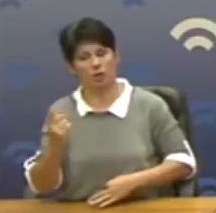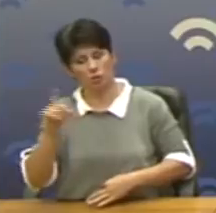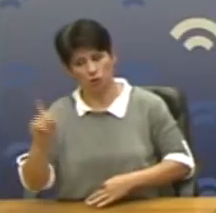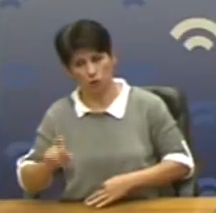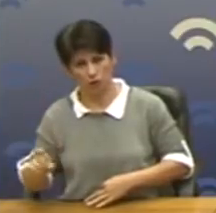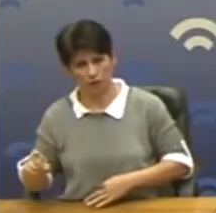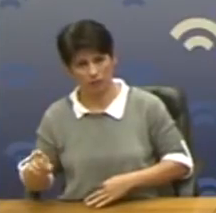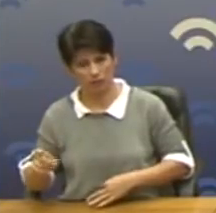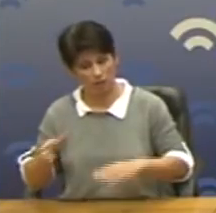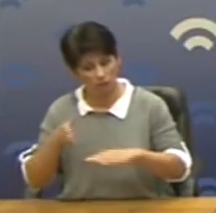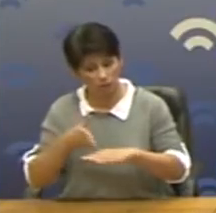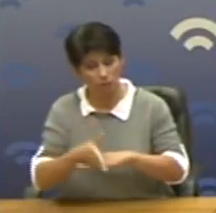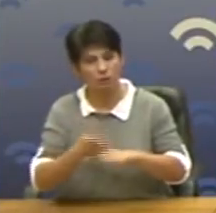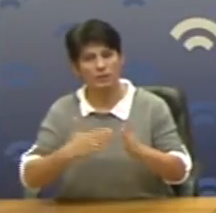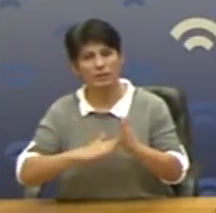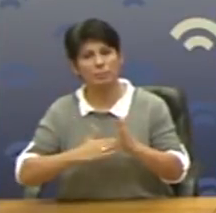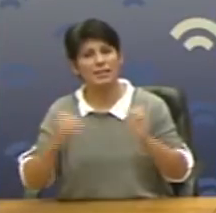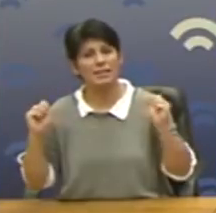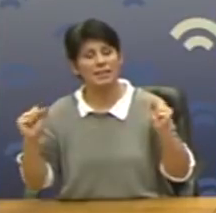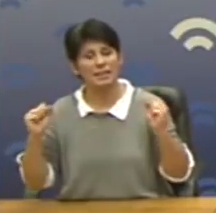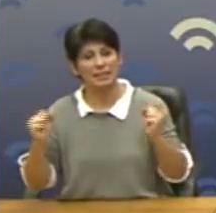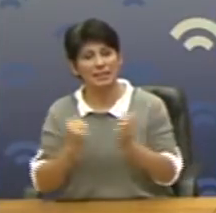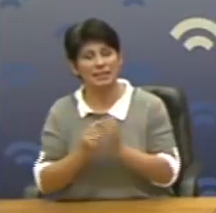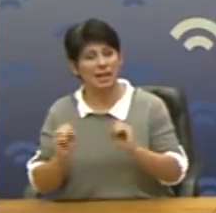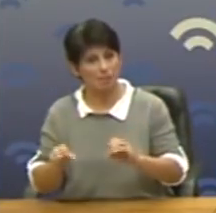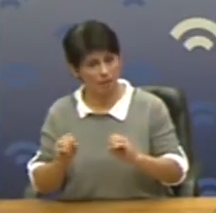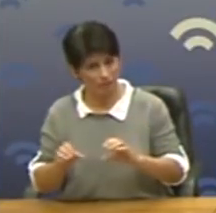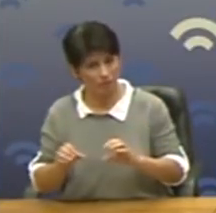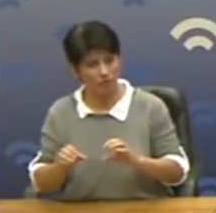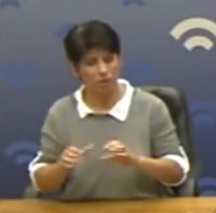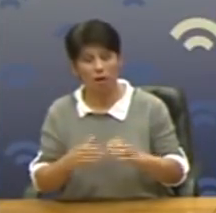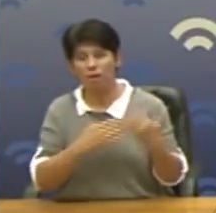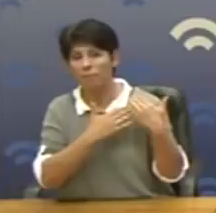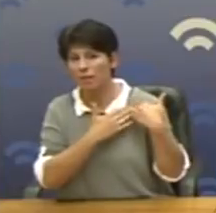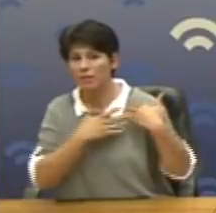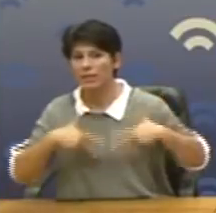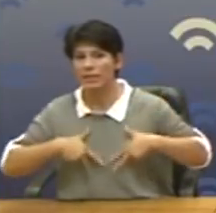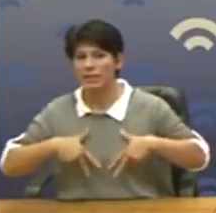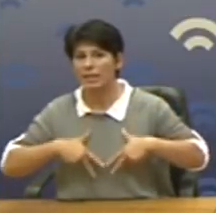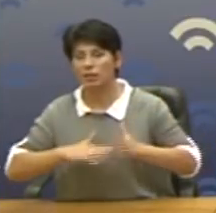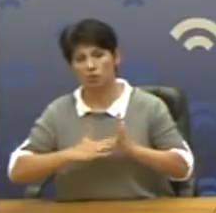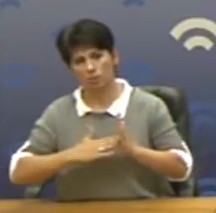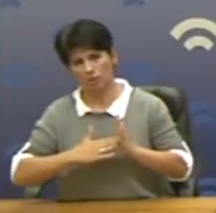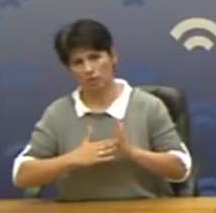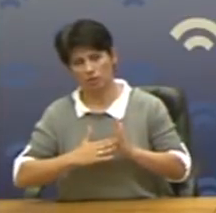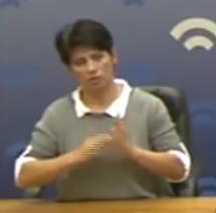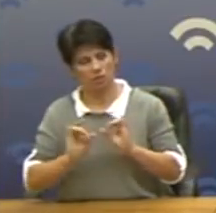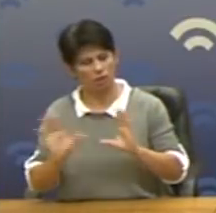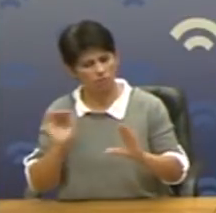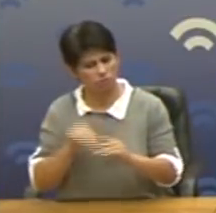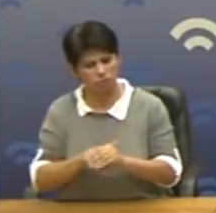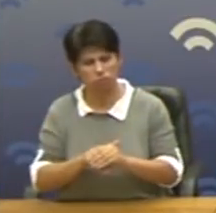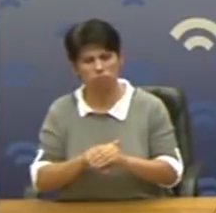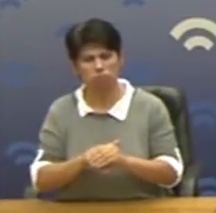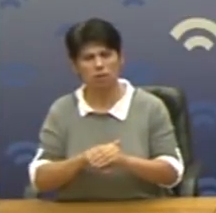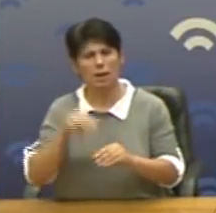διαβίωσης, πρόσβαση σε υπηρεσίες υγείας και εκπαίδευσης, με ευθύνη κρατικών υπηρεσιών, χωρίς εμπλοκή των